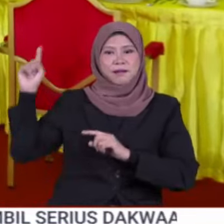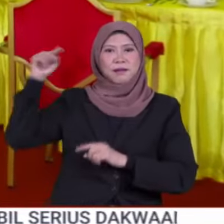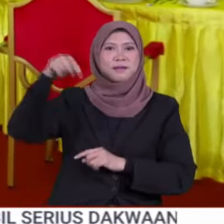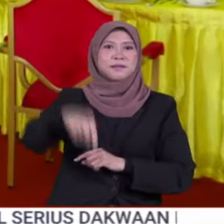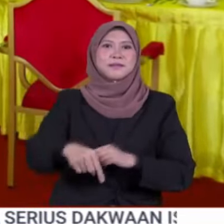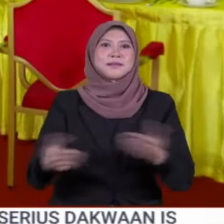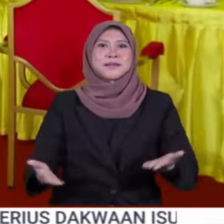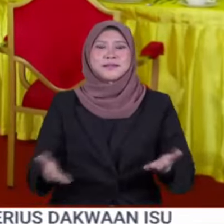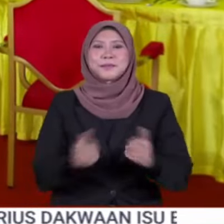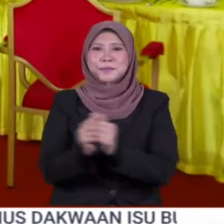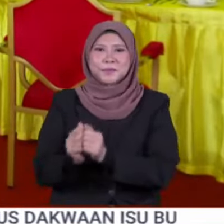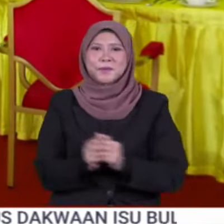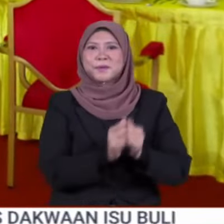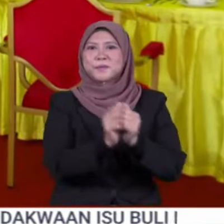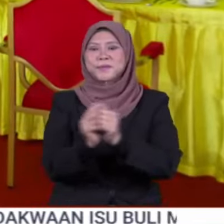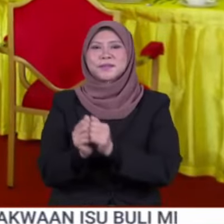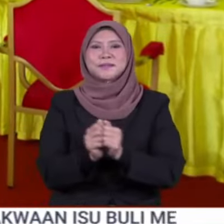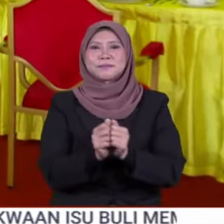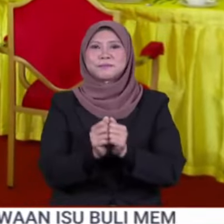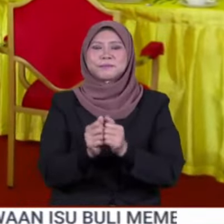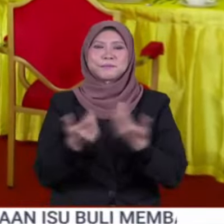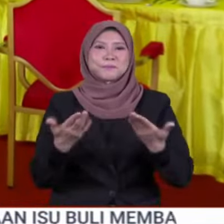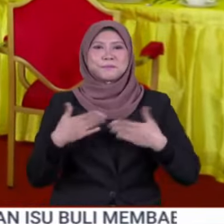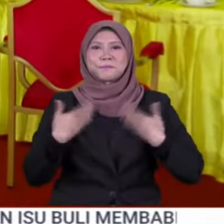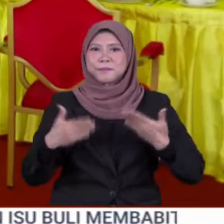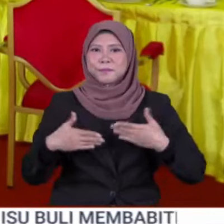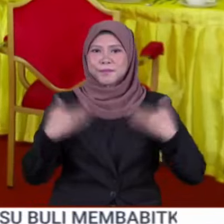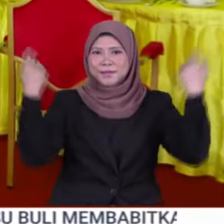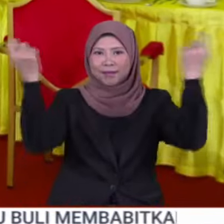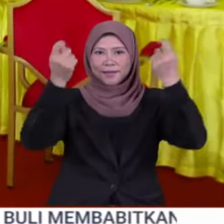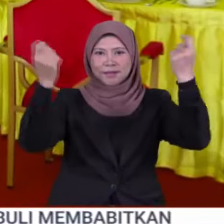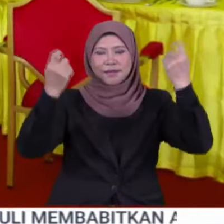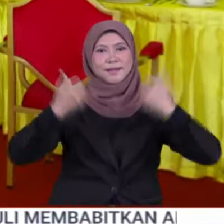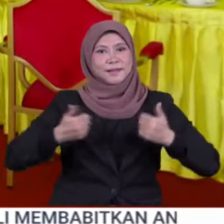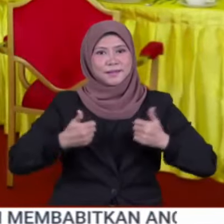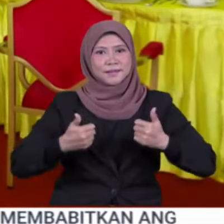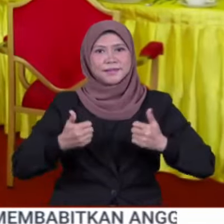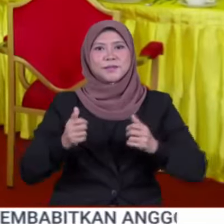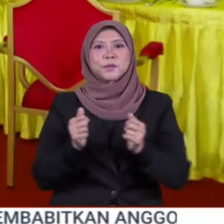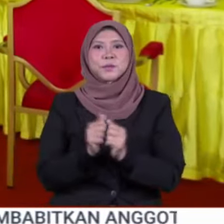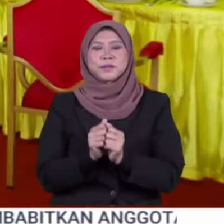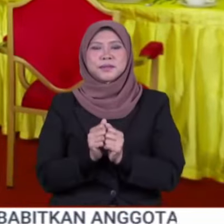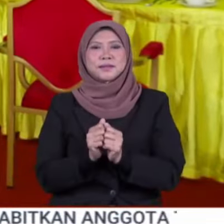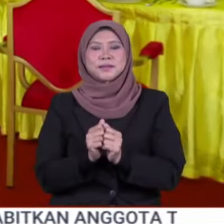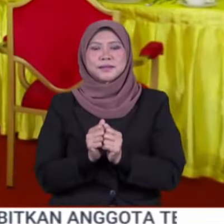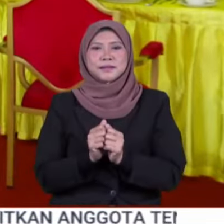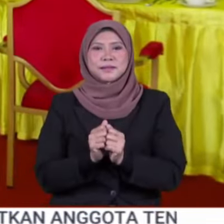sini memang nak sama-sama lah merasaikan kemeriahan sambutan Aidilfitri, lebih-lebih lagi dengan